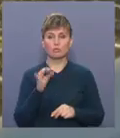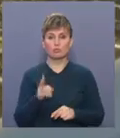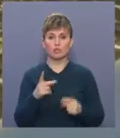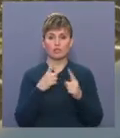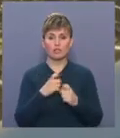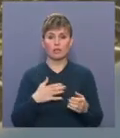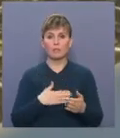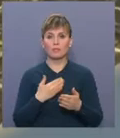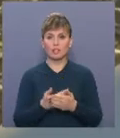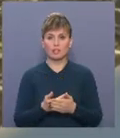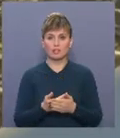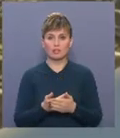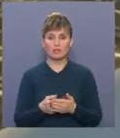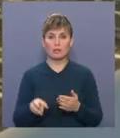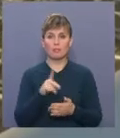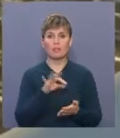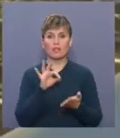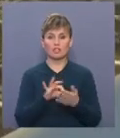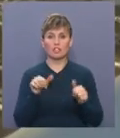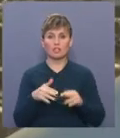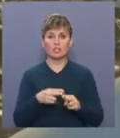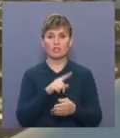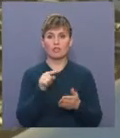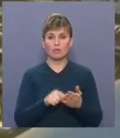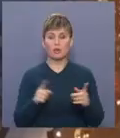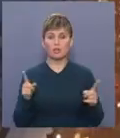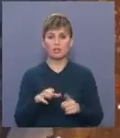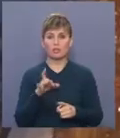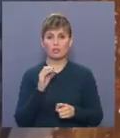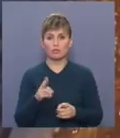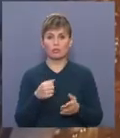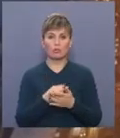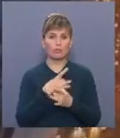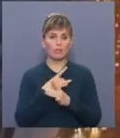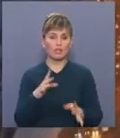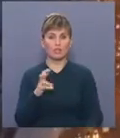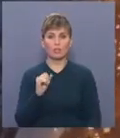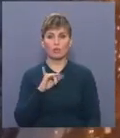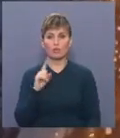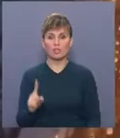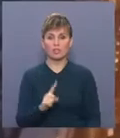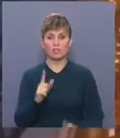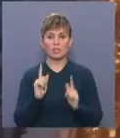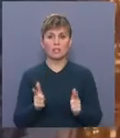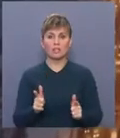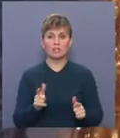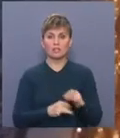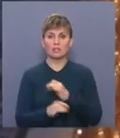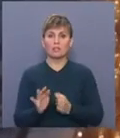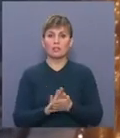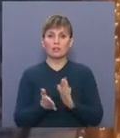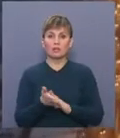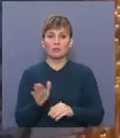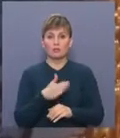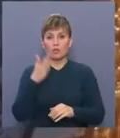информированности общественности, мы нацелены решить этот вопрос в кратчайшие сроки до праздника Наурыз. Согласно соглашению между Акиматом